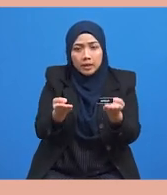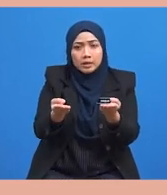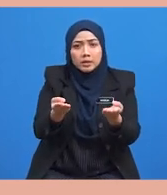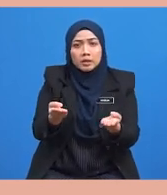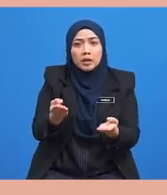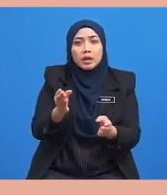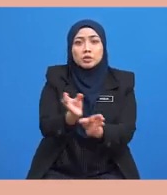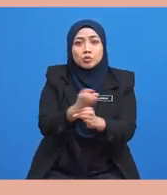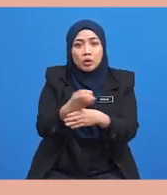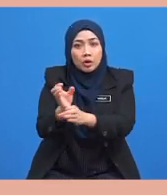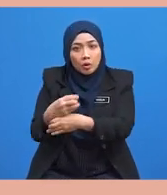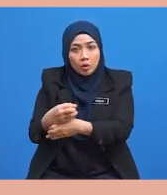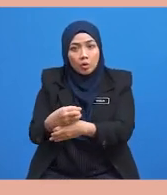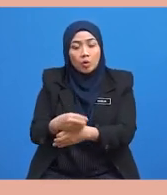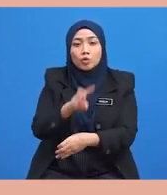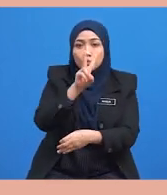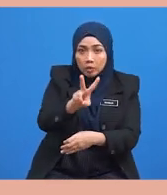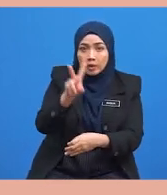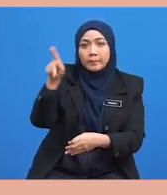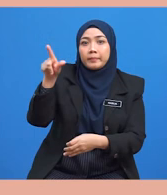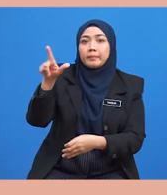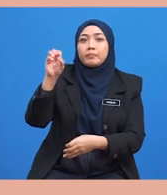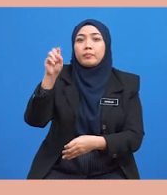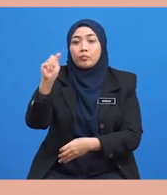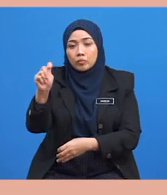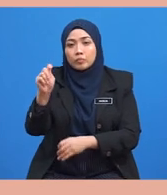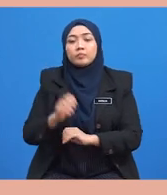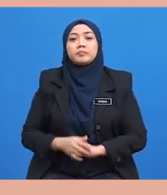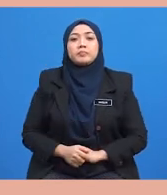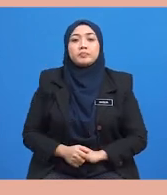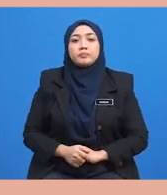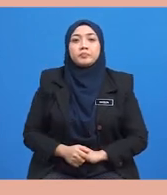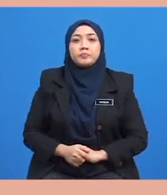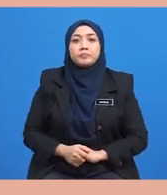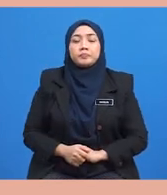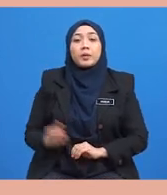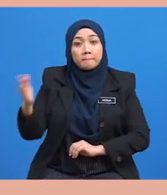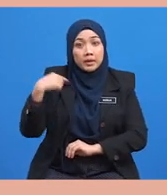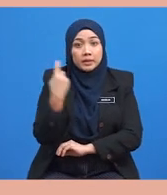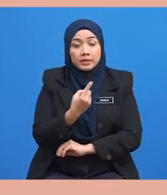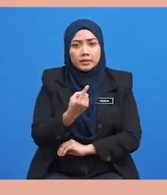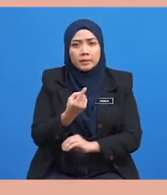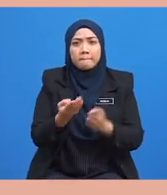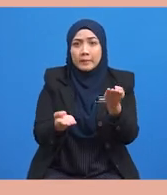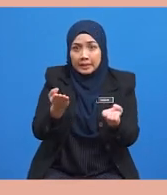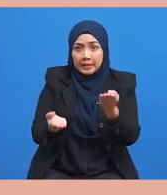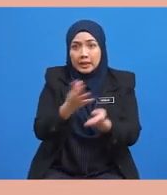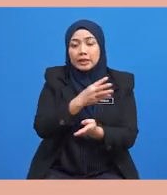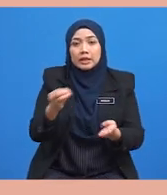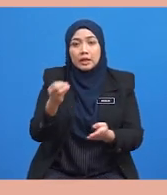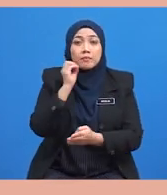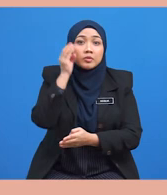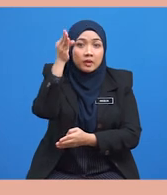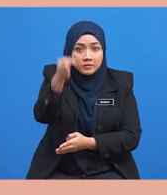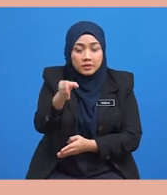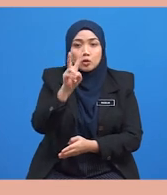berkenaan. Baiklah, murid-murid. Mari kita membandingkan dan